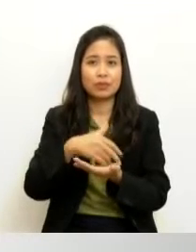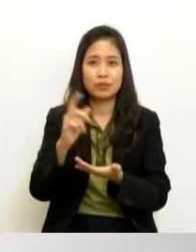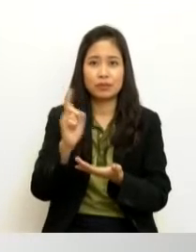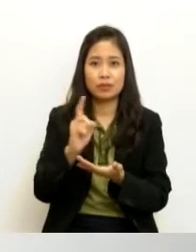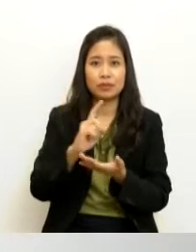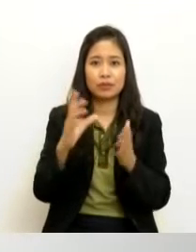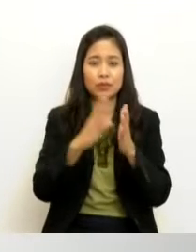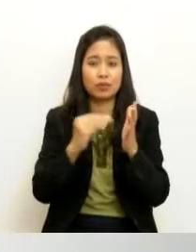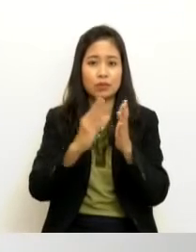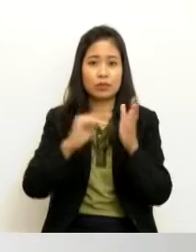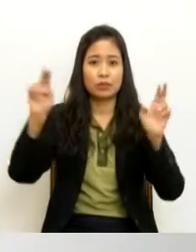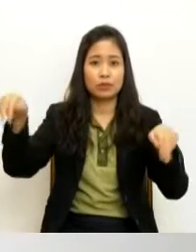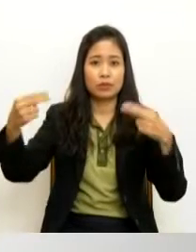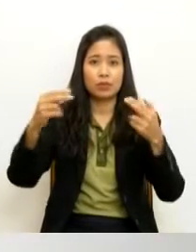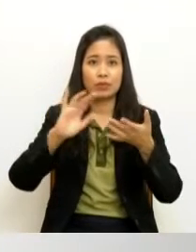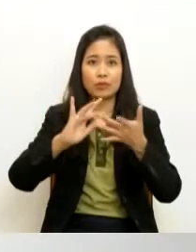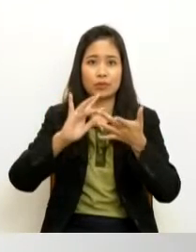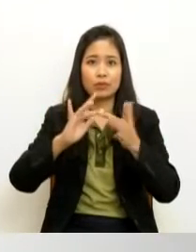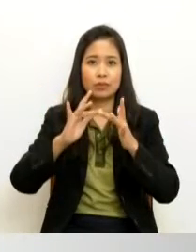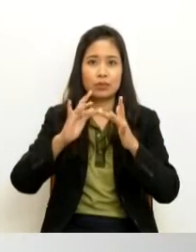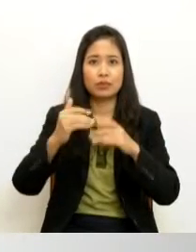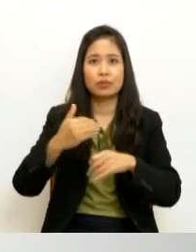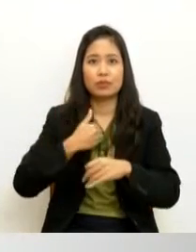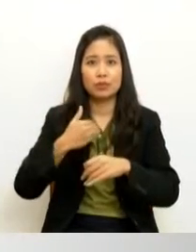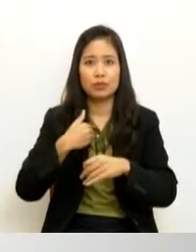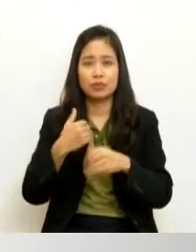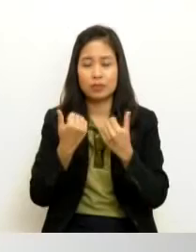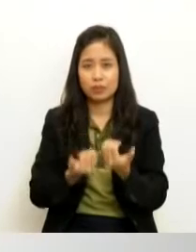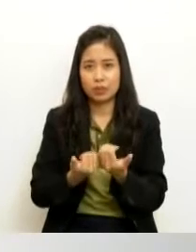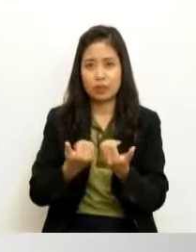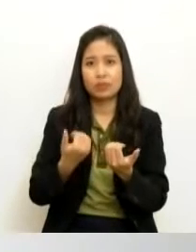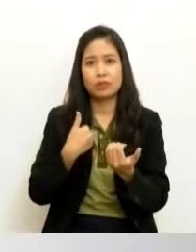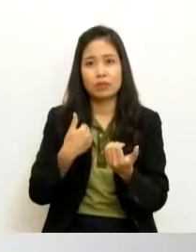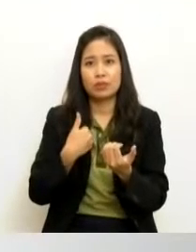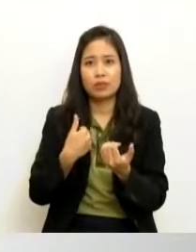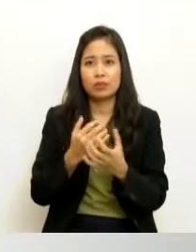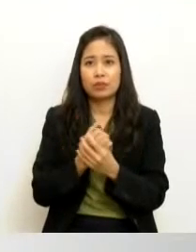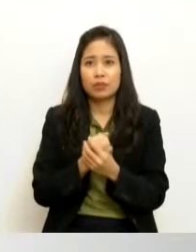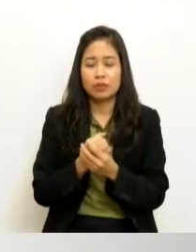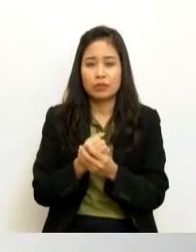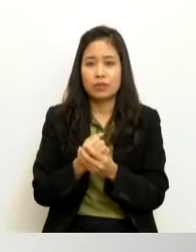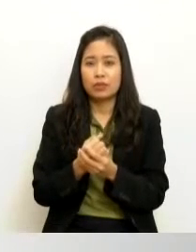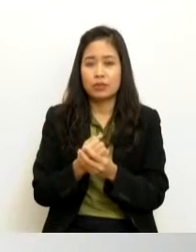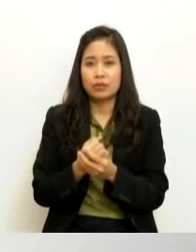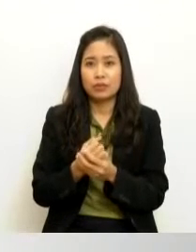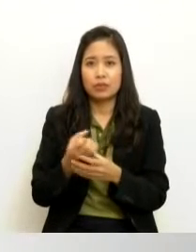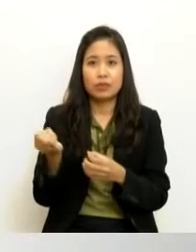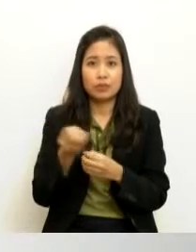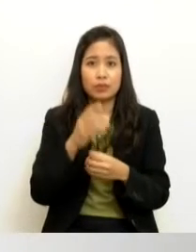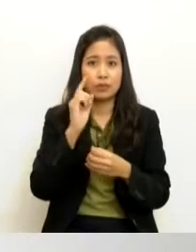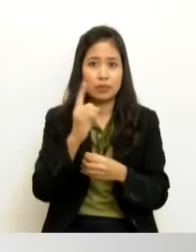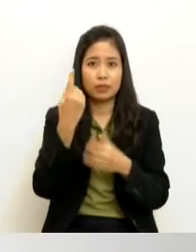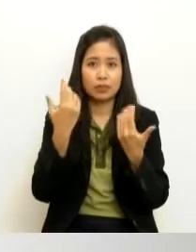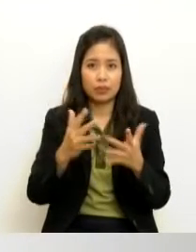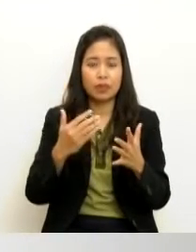อบรมออนไลน์แบบ Digital Classroom นะคะซึ่งถึงแม้ว่าหลักสูตรเนี่ยจะจบเสร็จสิ้นไปเป็นที่เรียบร้อยแล้วนะคะแต่เราก็จะมาร